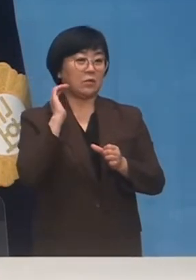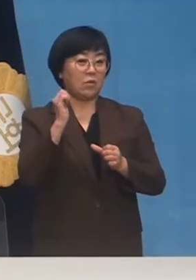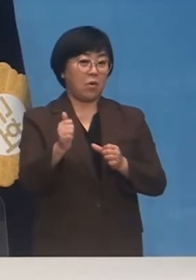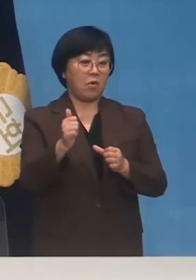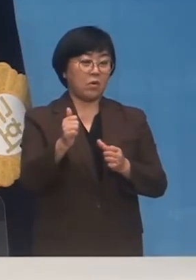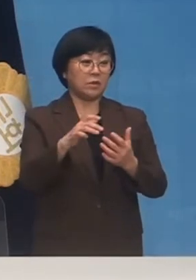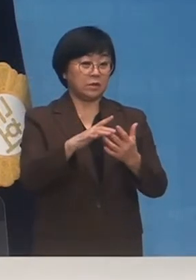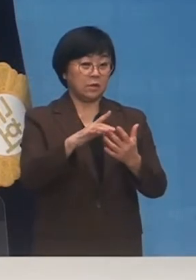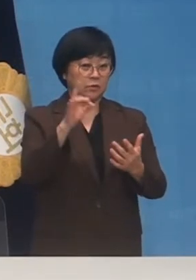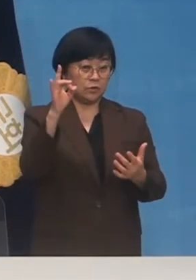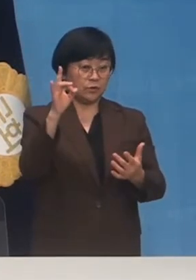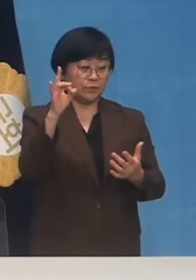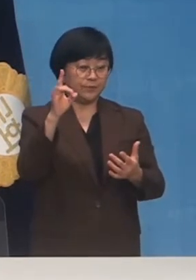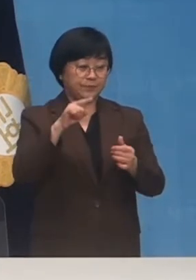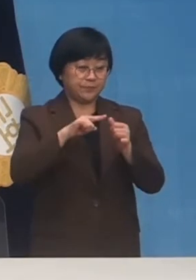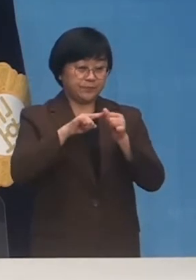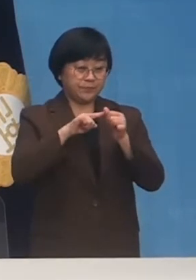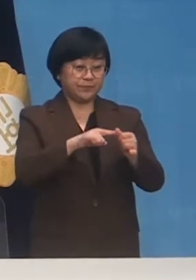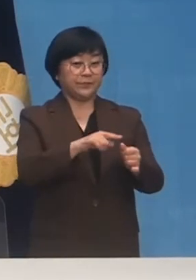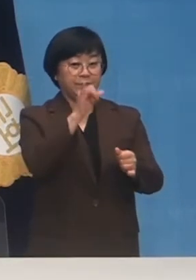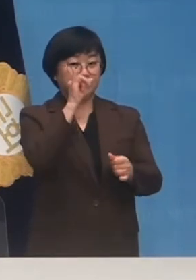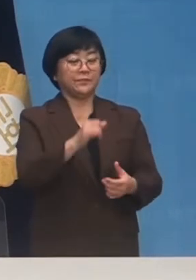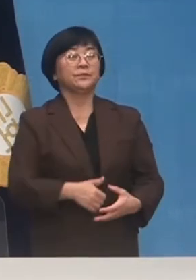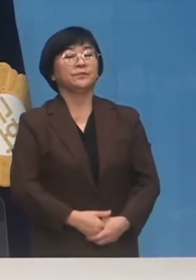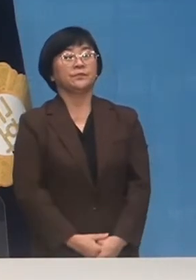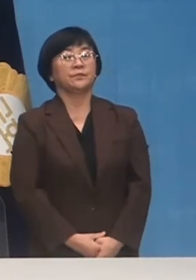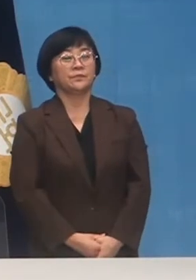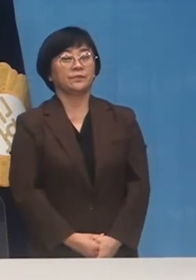대통령을 선출을 강요하고 있다.